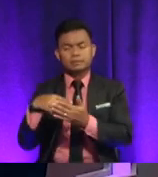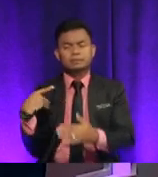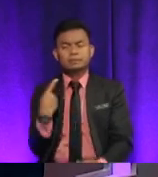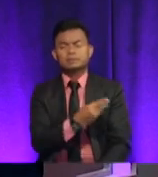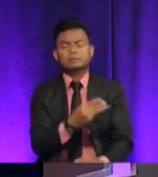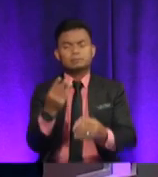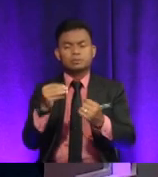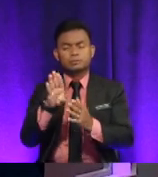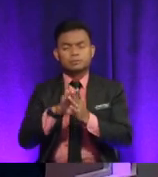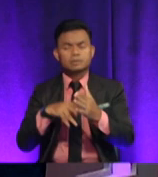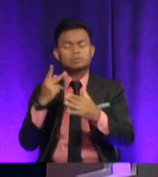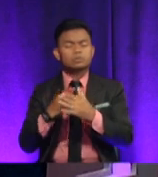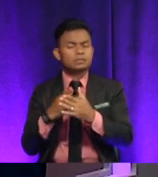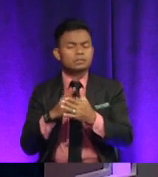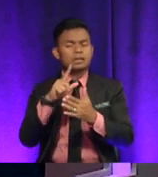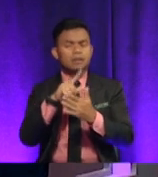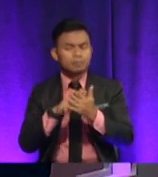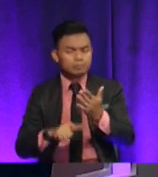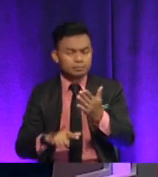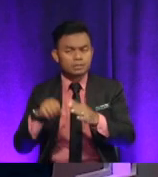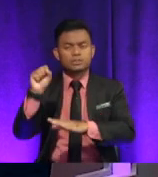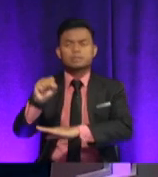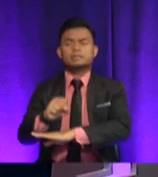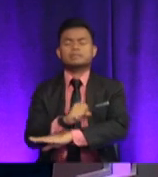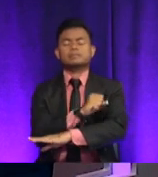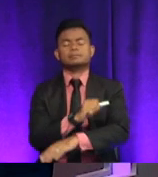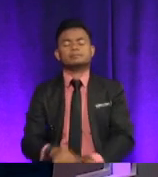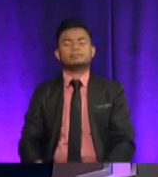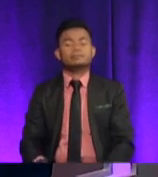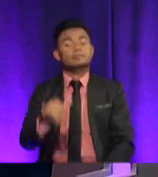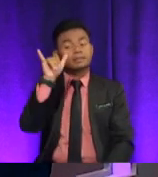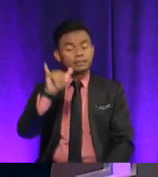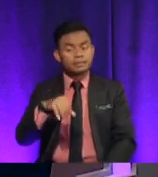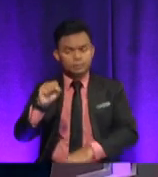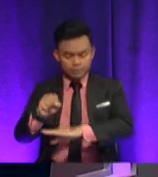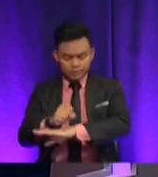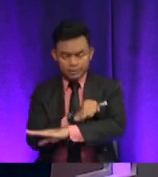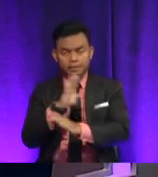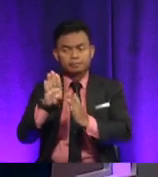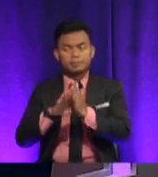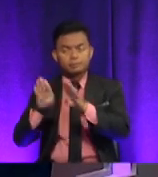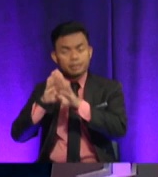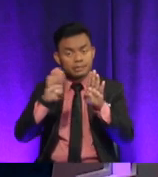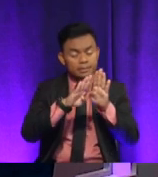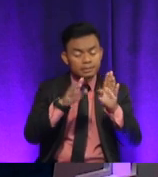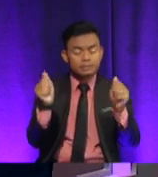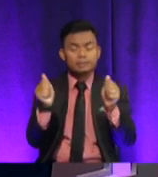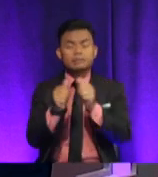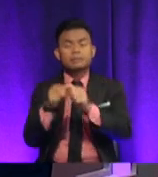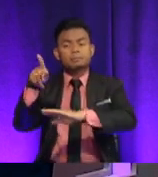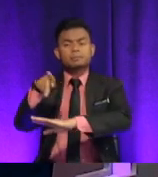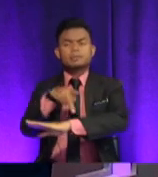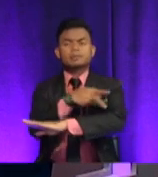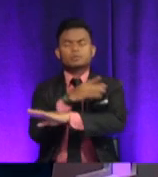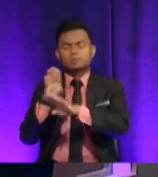Apakah dia syair Oke sebab syair ini dia berbezen dengan pantun dia berbezen dengan gurindam dan juga dia berbezen dengan